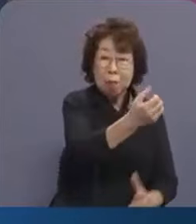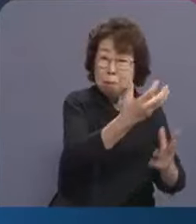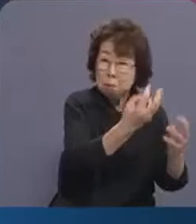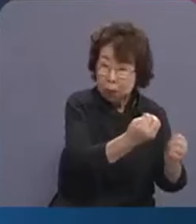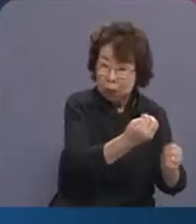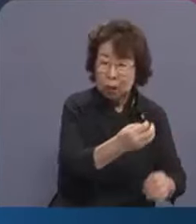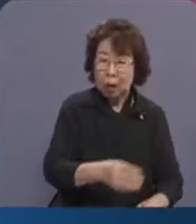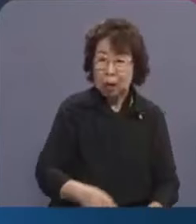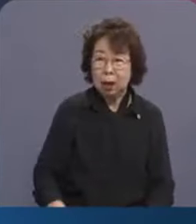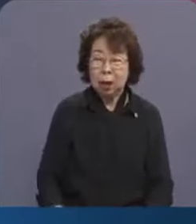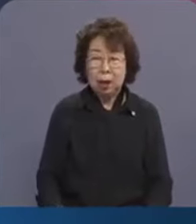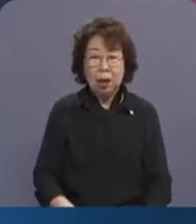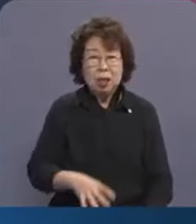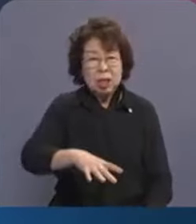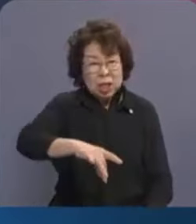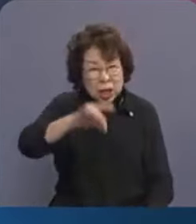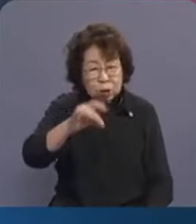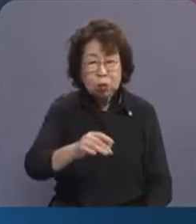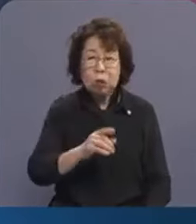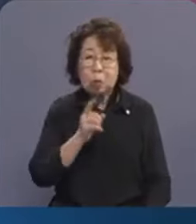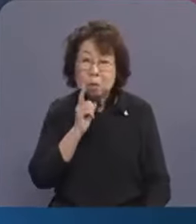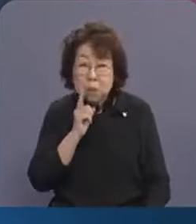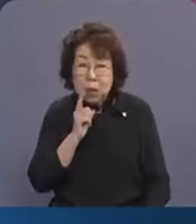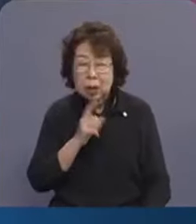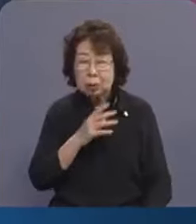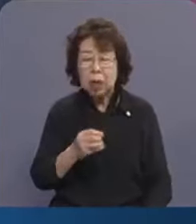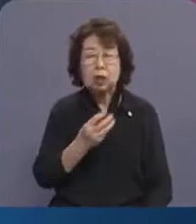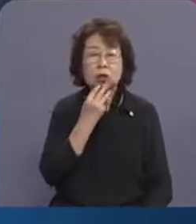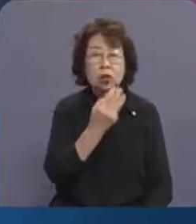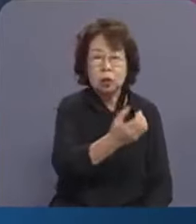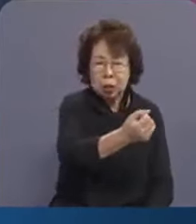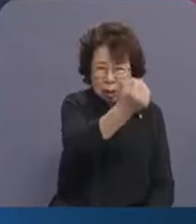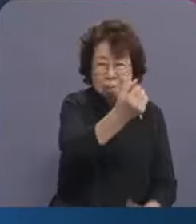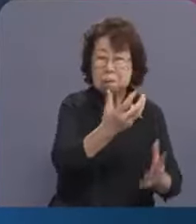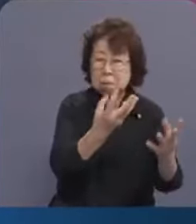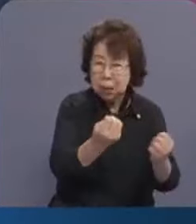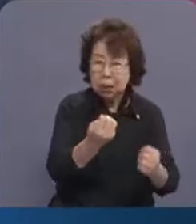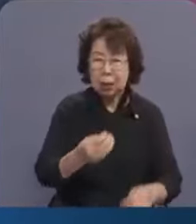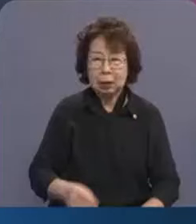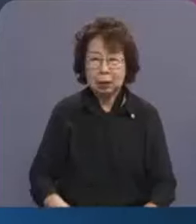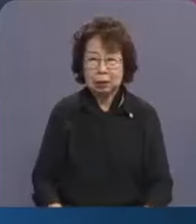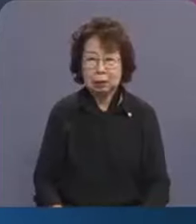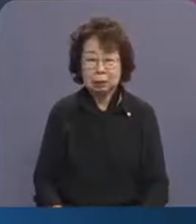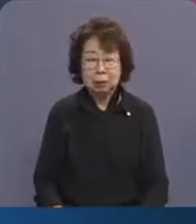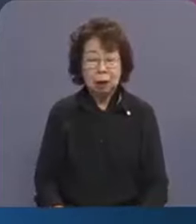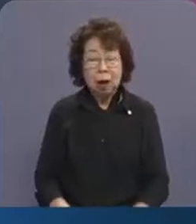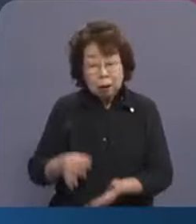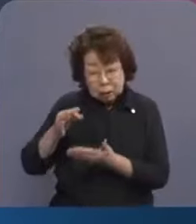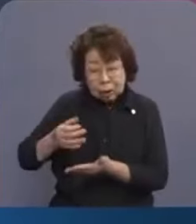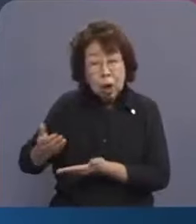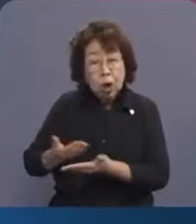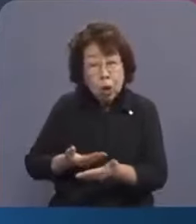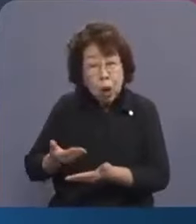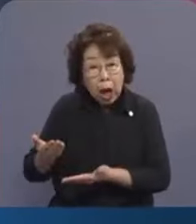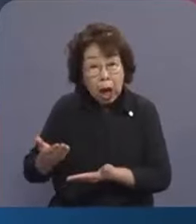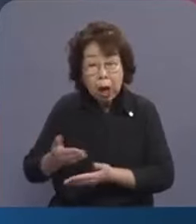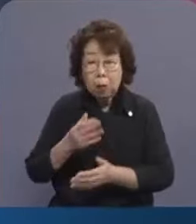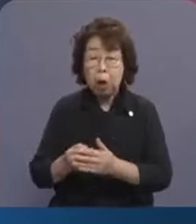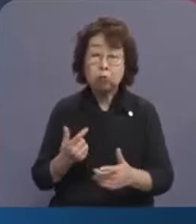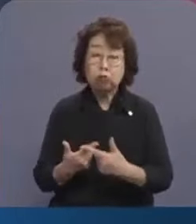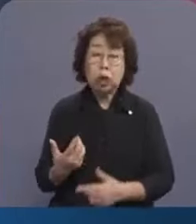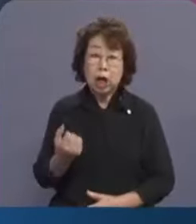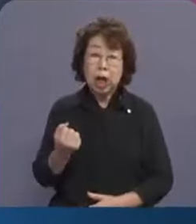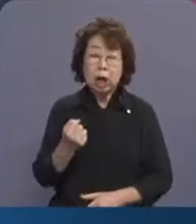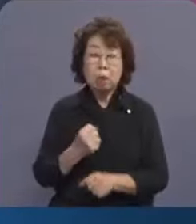뭐 최초라는 이름은 여전히 수도권 또 서울에 많습니다만 그런데 자산 거래소가 어 부산에